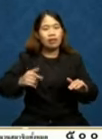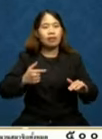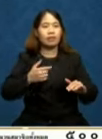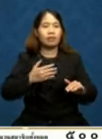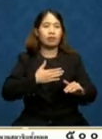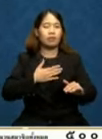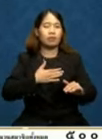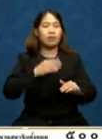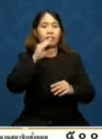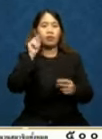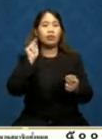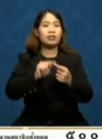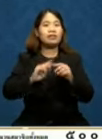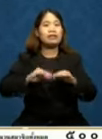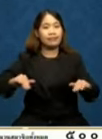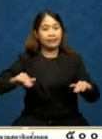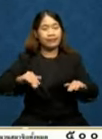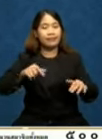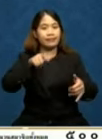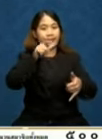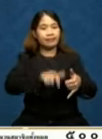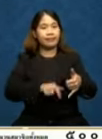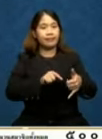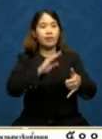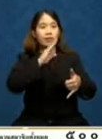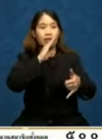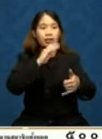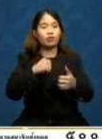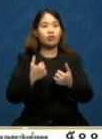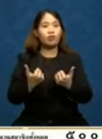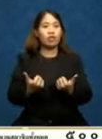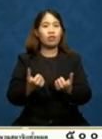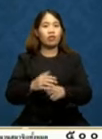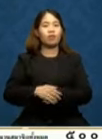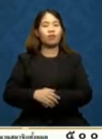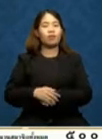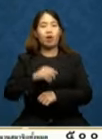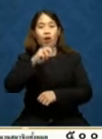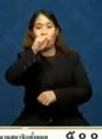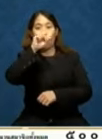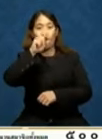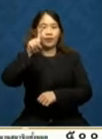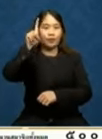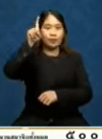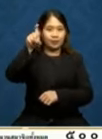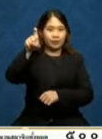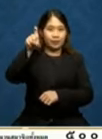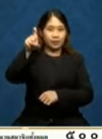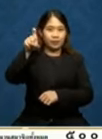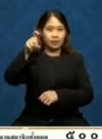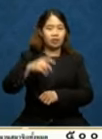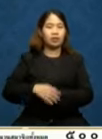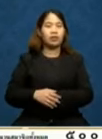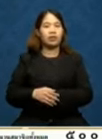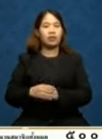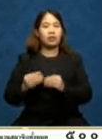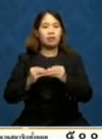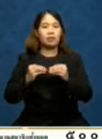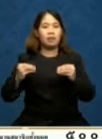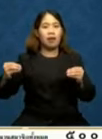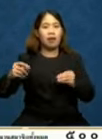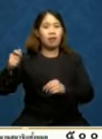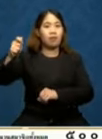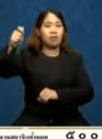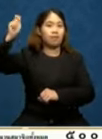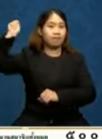ขอพูดถึงในเด็กๆนะครับถ้าวันนี้ผมถือไม้แขวนเสื้อไม้มะยมนะครับไม้หวายแล้วทำท่าง้